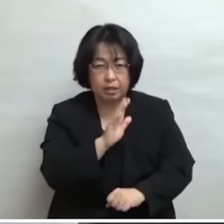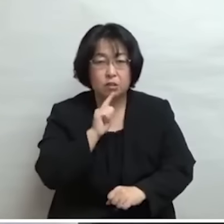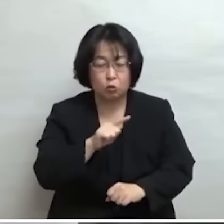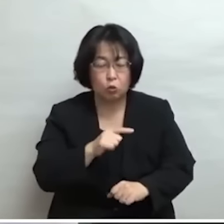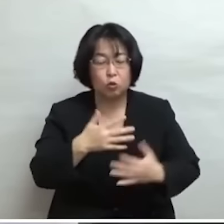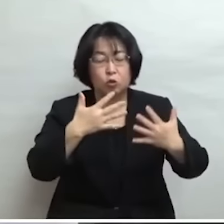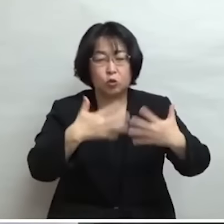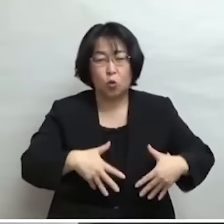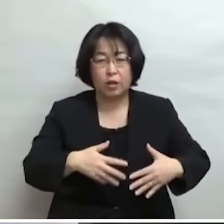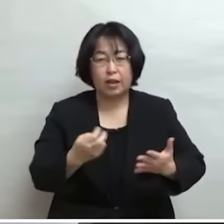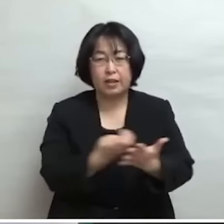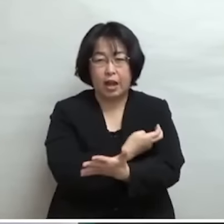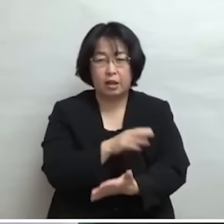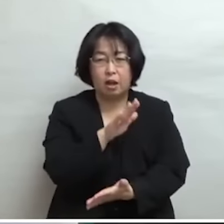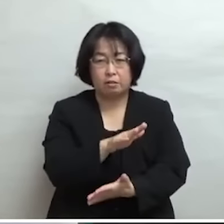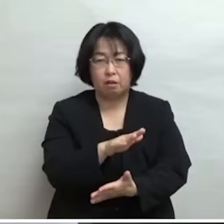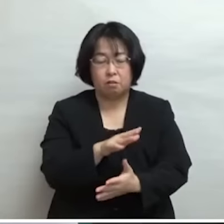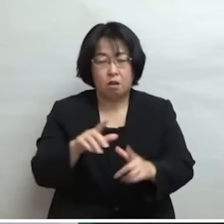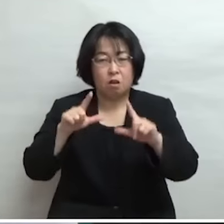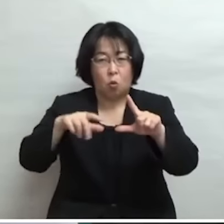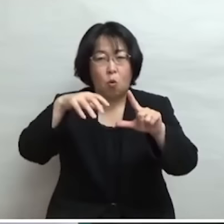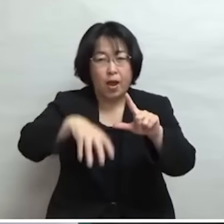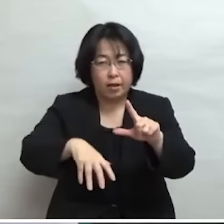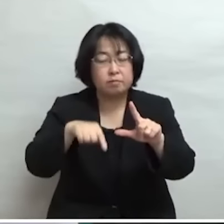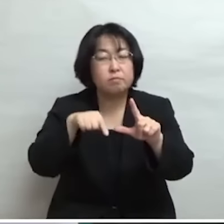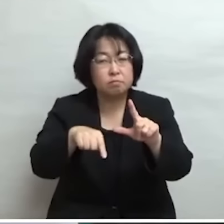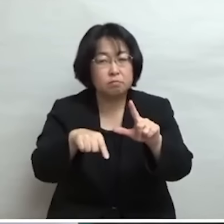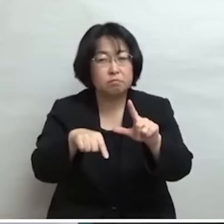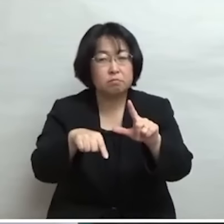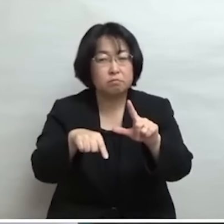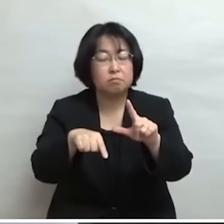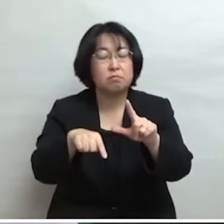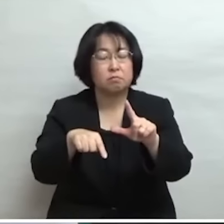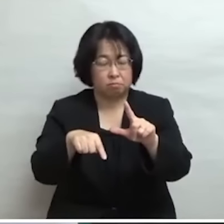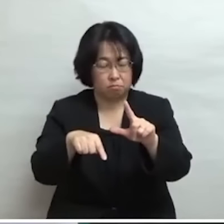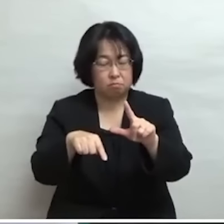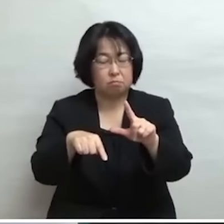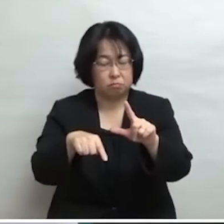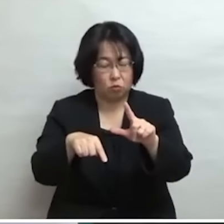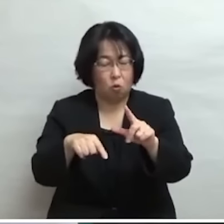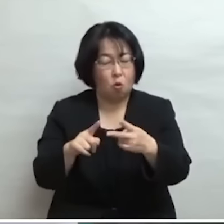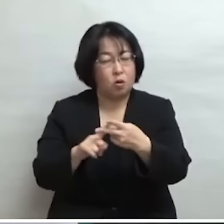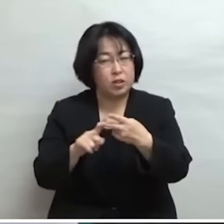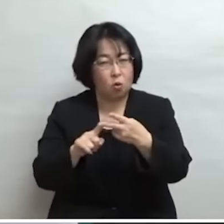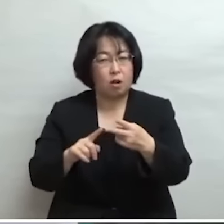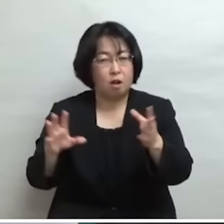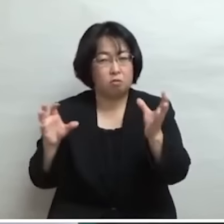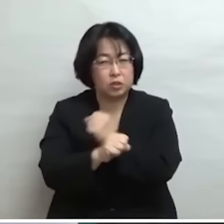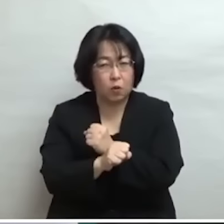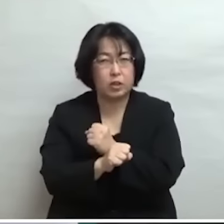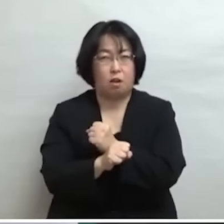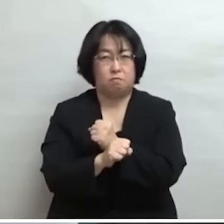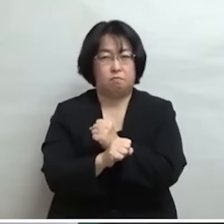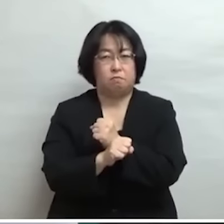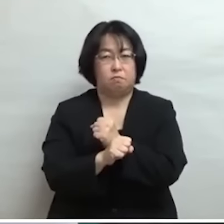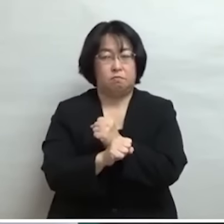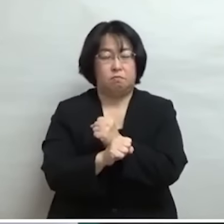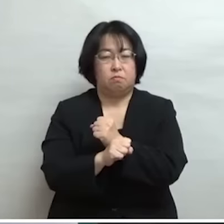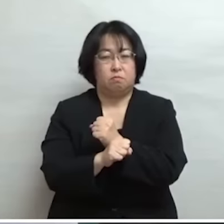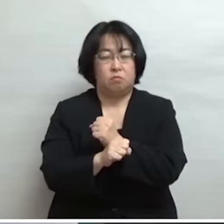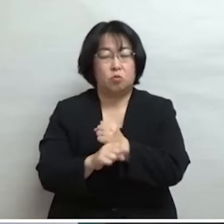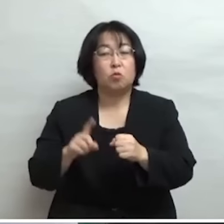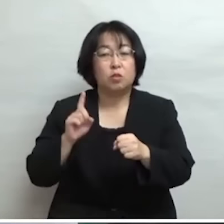して、公園施設としての都市公園を公用の公用を全うする機能が喪失したと、それに伴いま